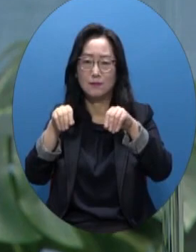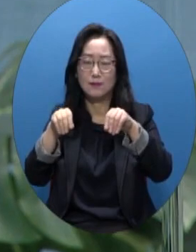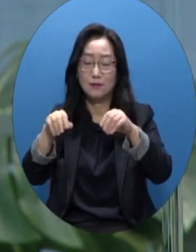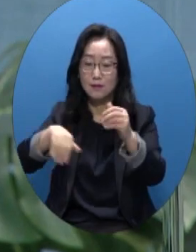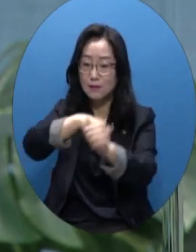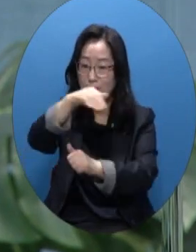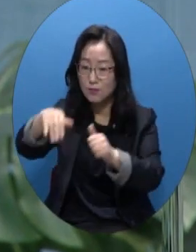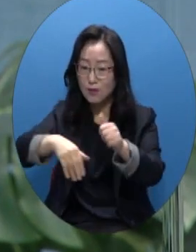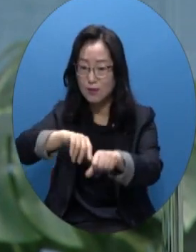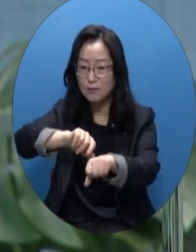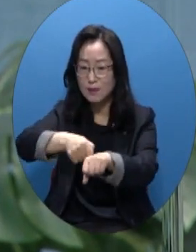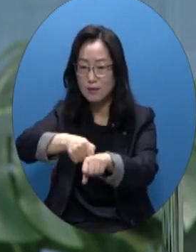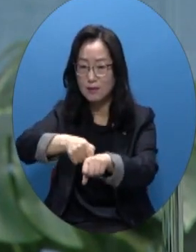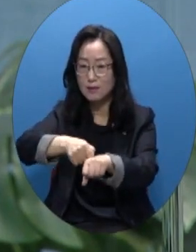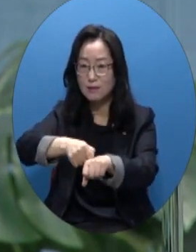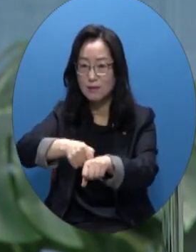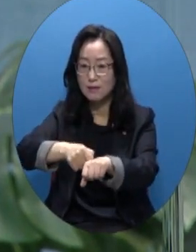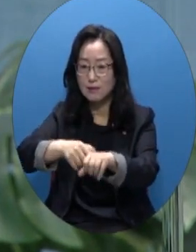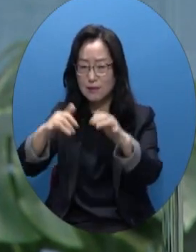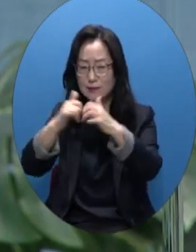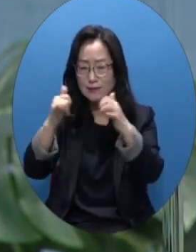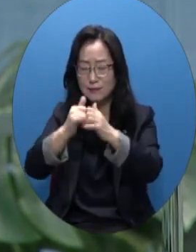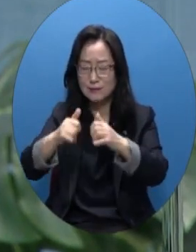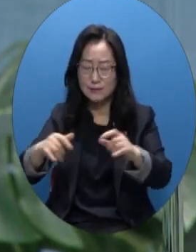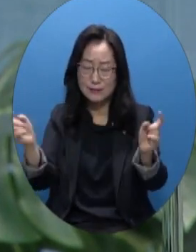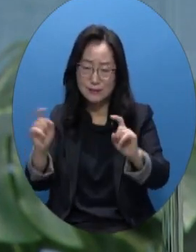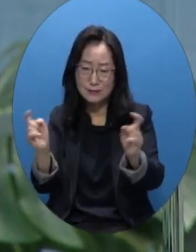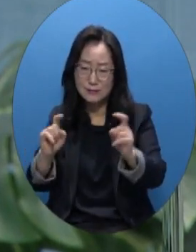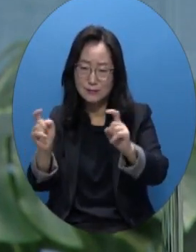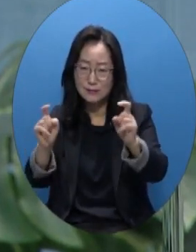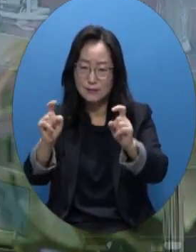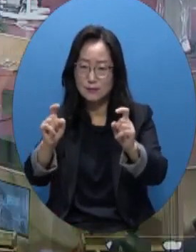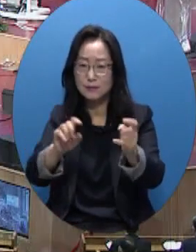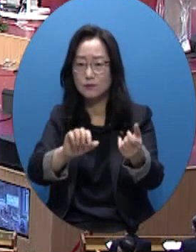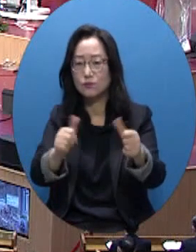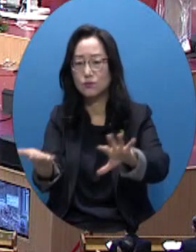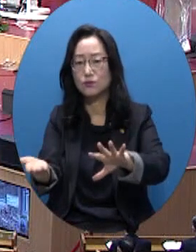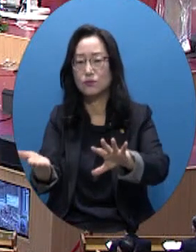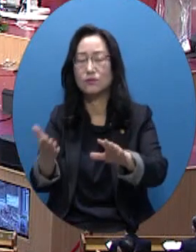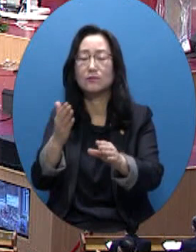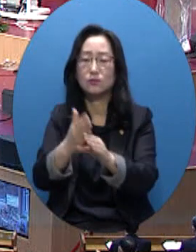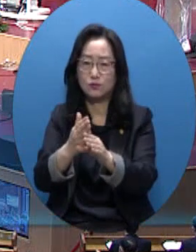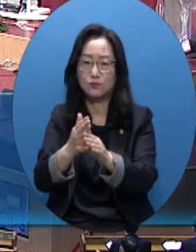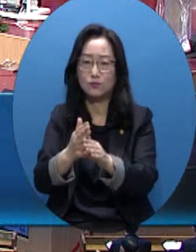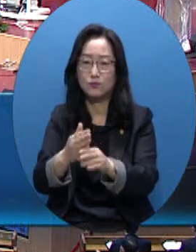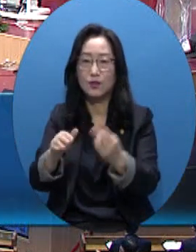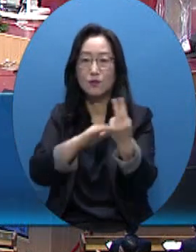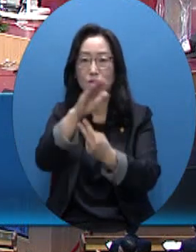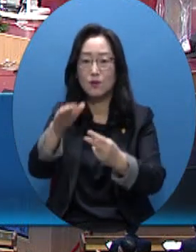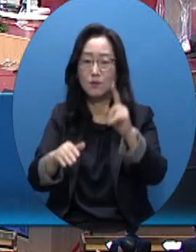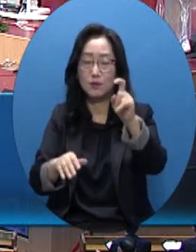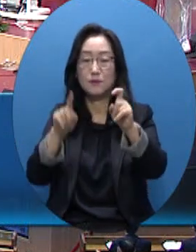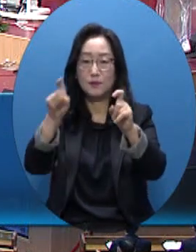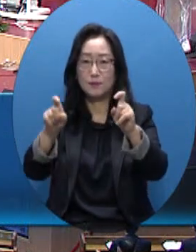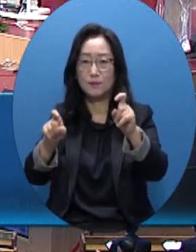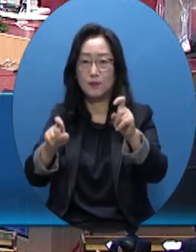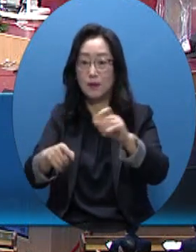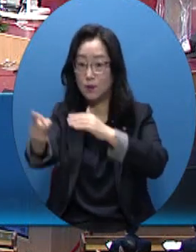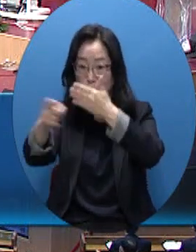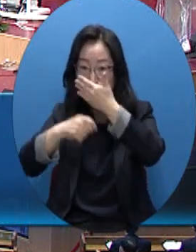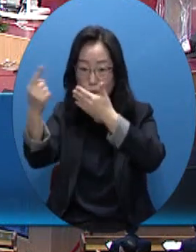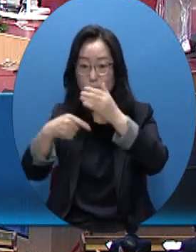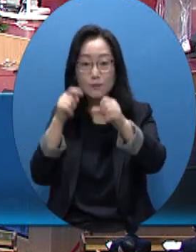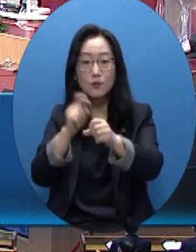환경의 재앙으로 전화가 다툼으로 주가 가고 있습니다 요 모금 시작 열에 도적이 오는 것은